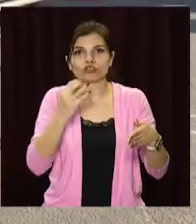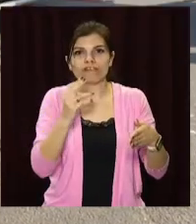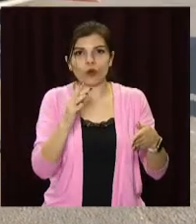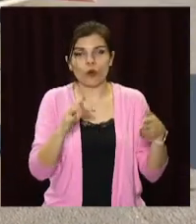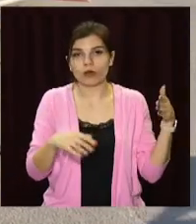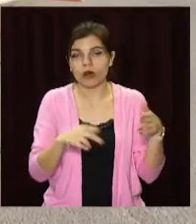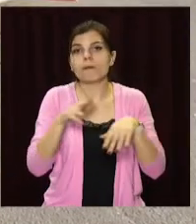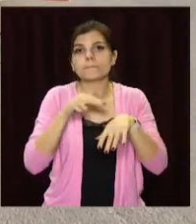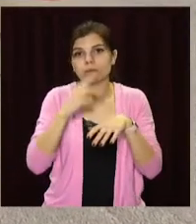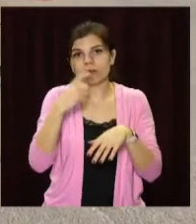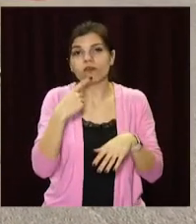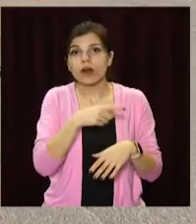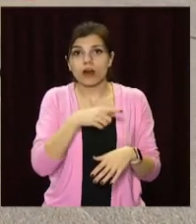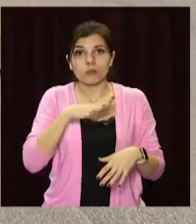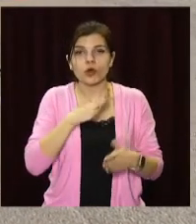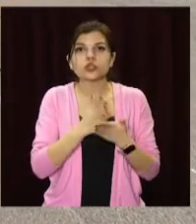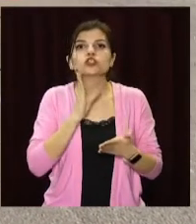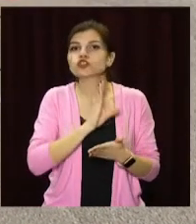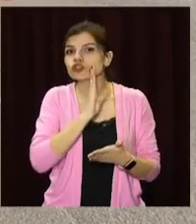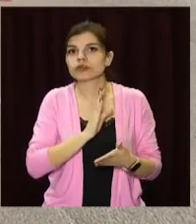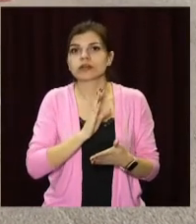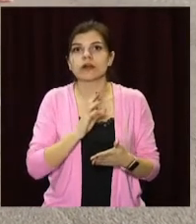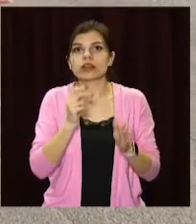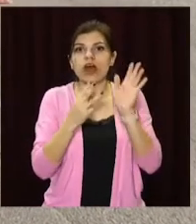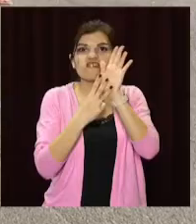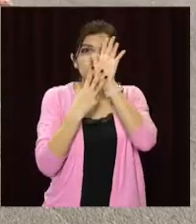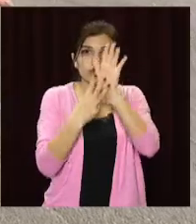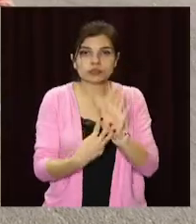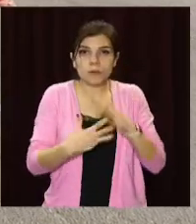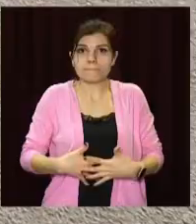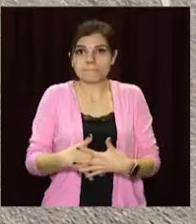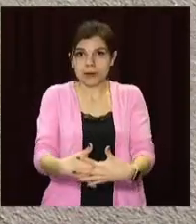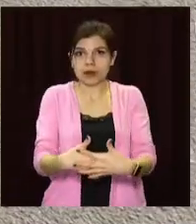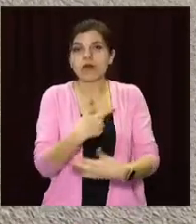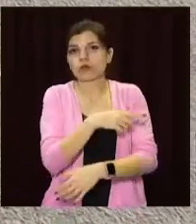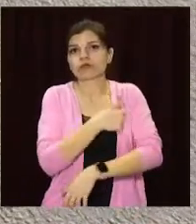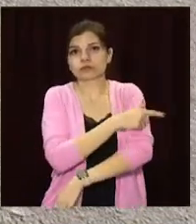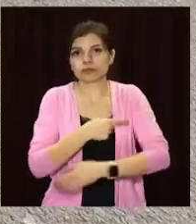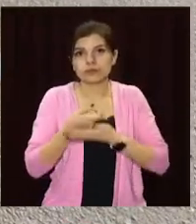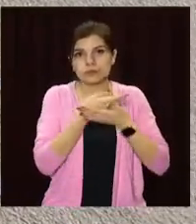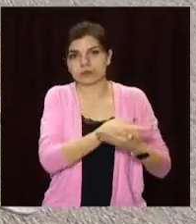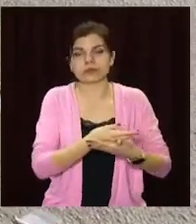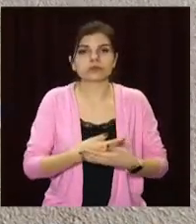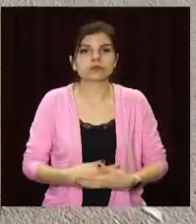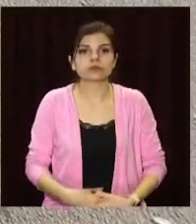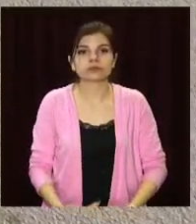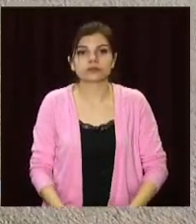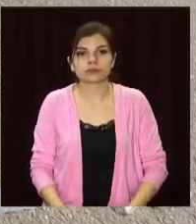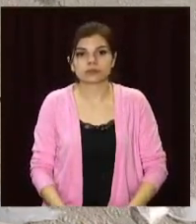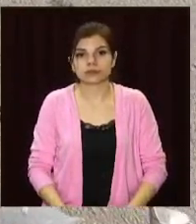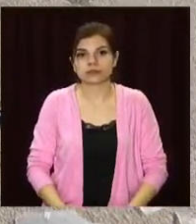повідомленням патрульних, у салоні Рено перебувала дівчина на 8-му місяці вагітності. Її ушпиталили до лікарні.